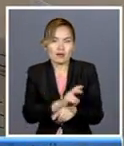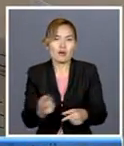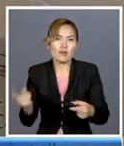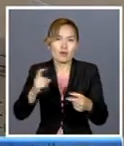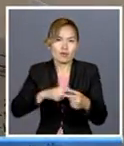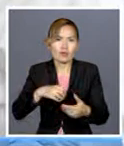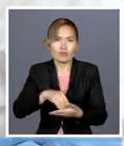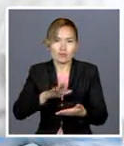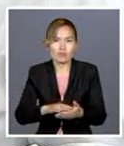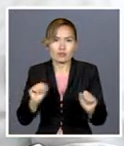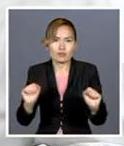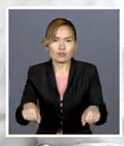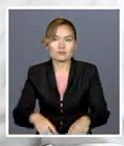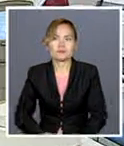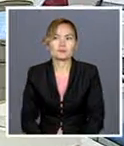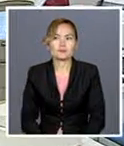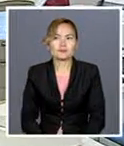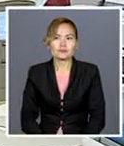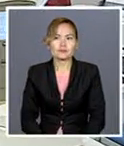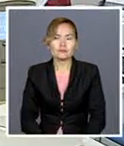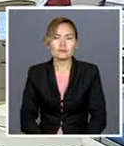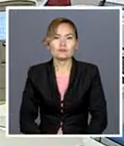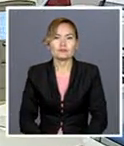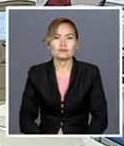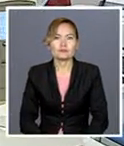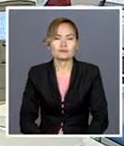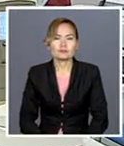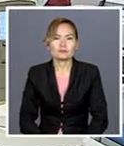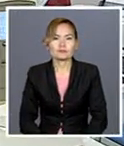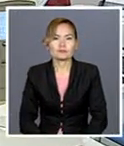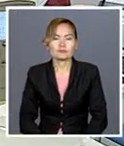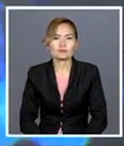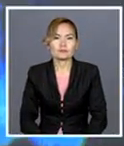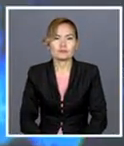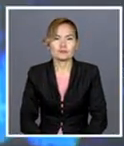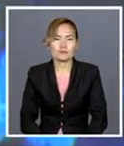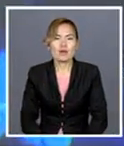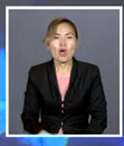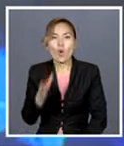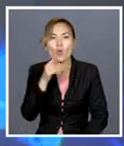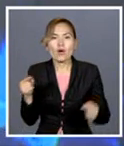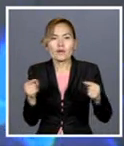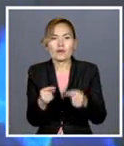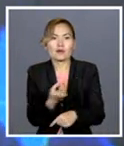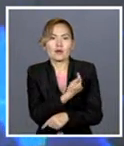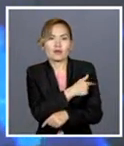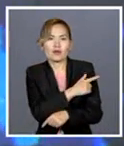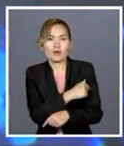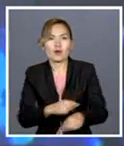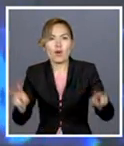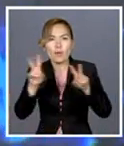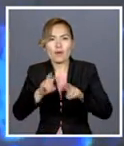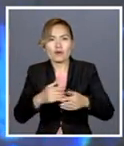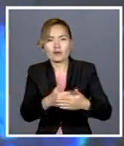көздегені де осы. Сәуле Алдамұратқызы, Мақсат Тастенбек, Қазақстан ұлттық телеарнасы. Уақытылы скринингтік тексеруден